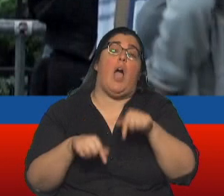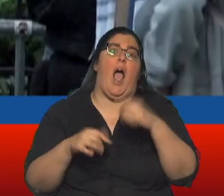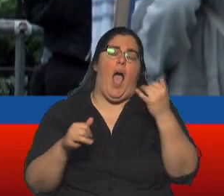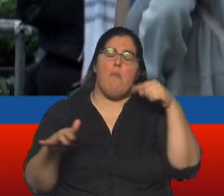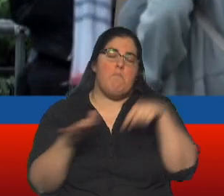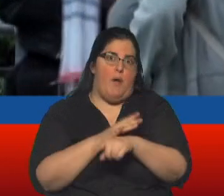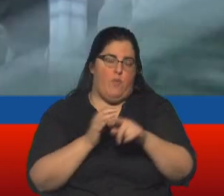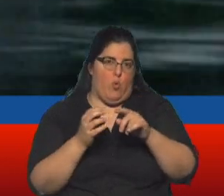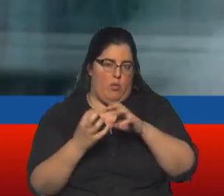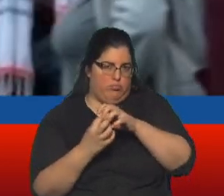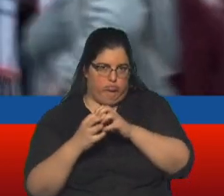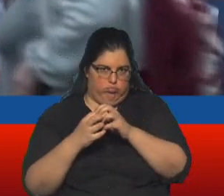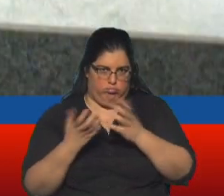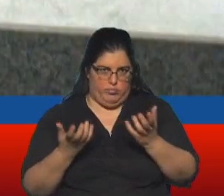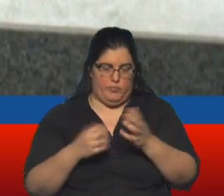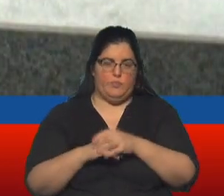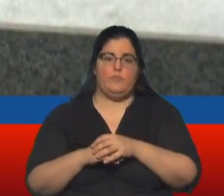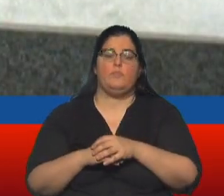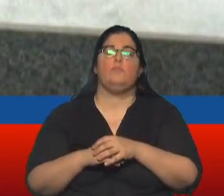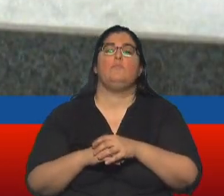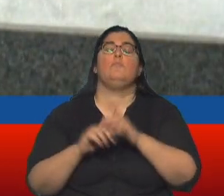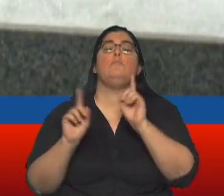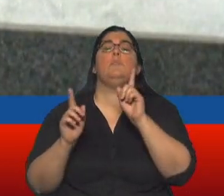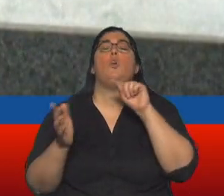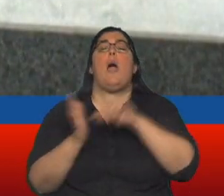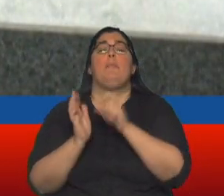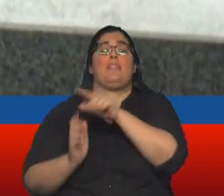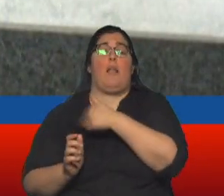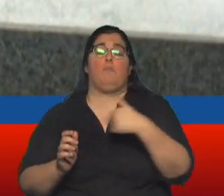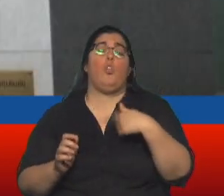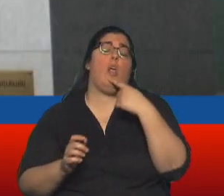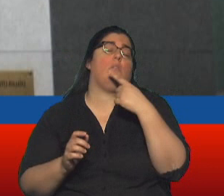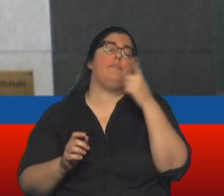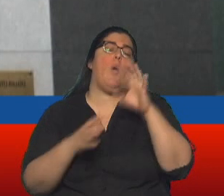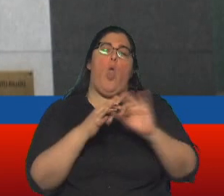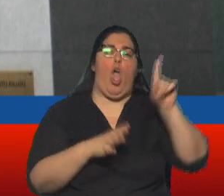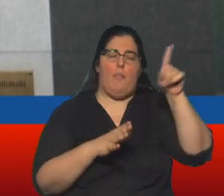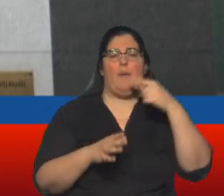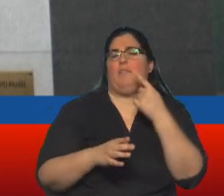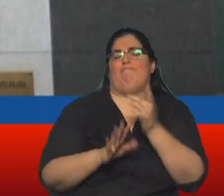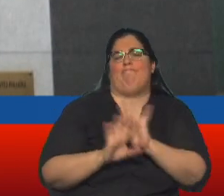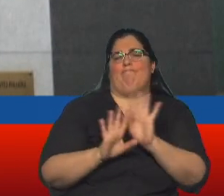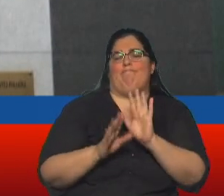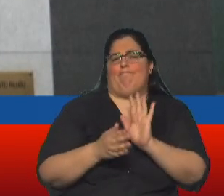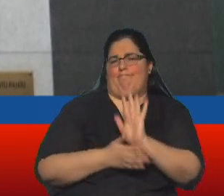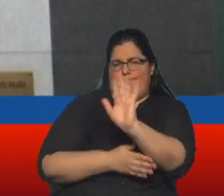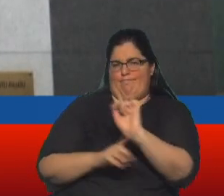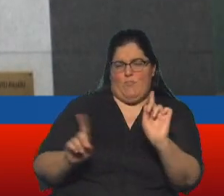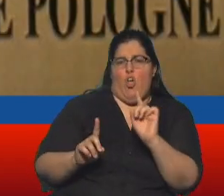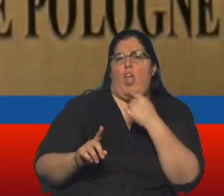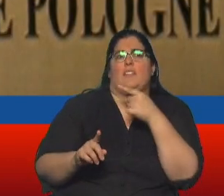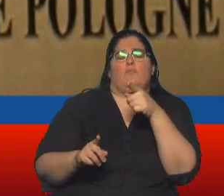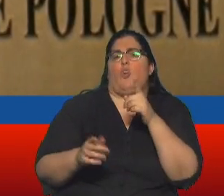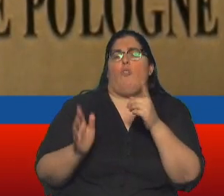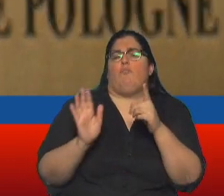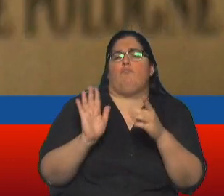La declaración fue enérgicamente rechazada por Bruselas y considerada violatoria de uno de los principios fundamentales de la comunidad,